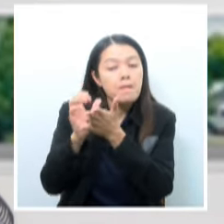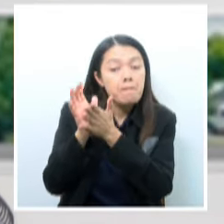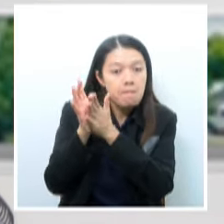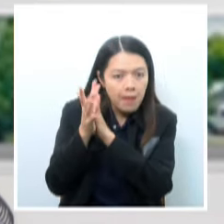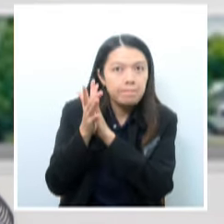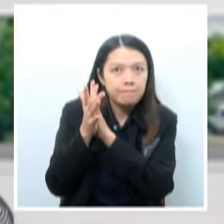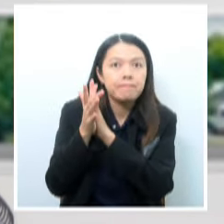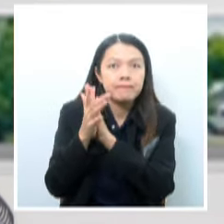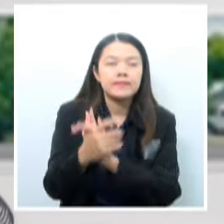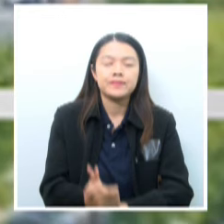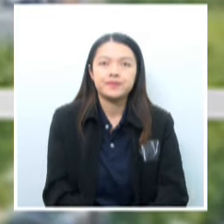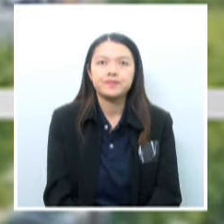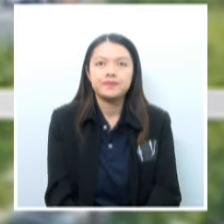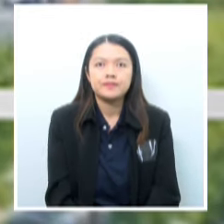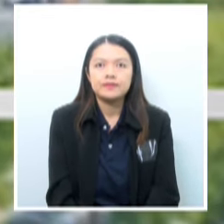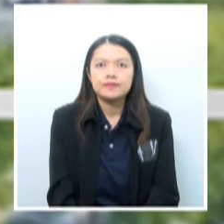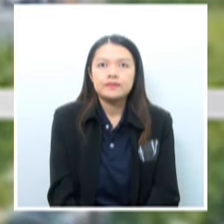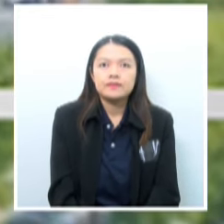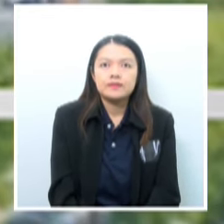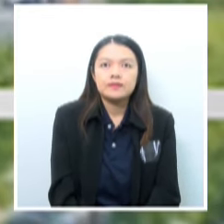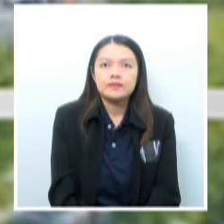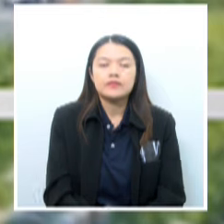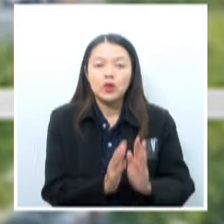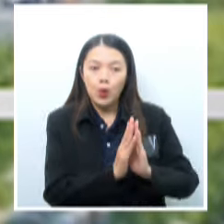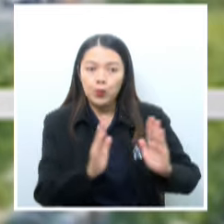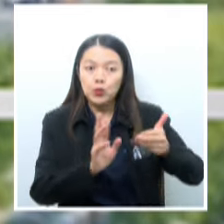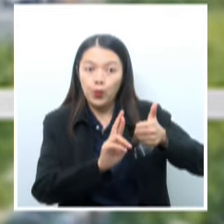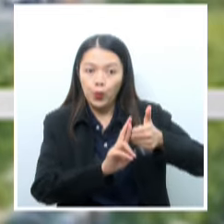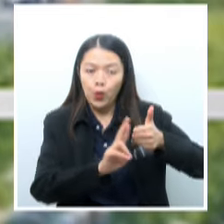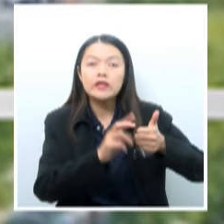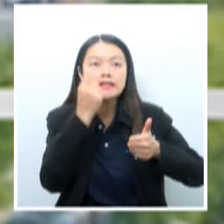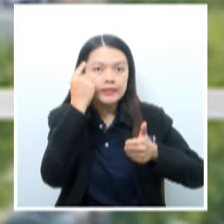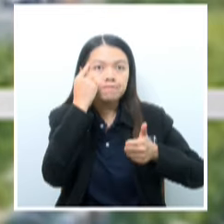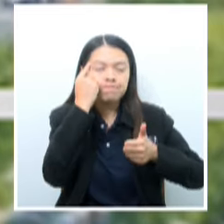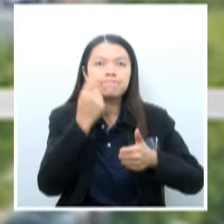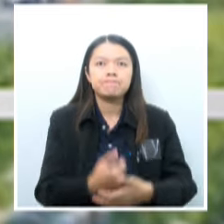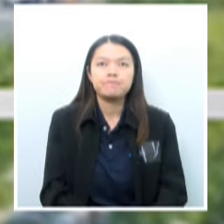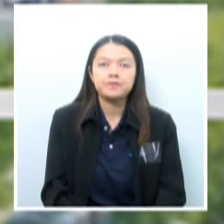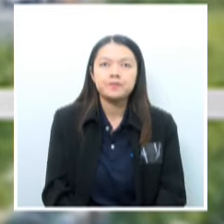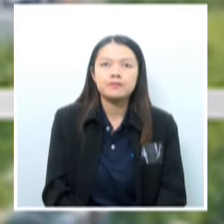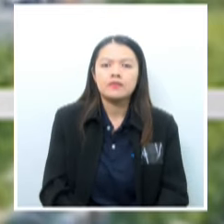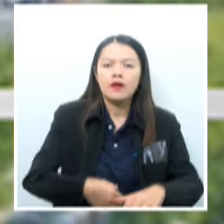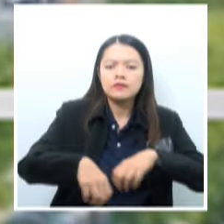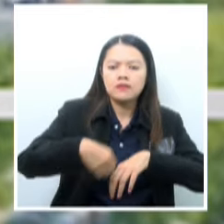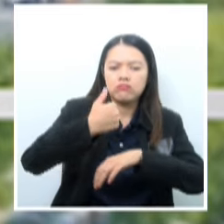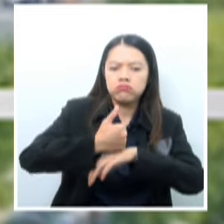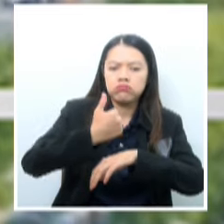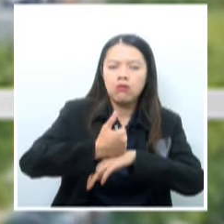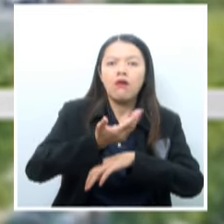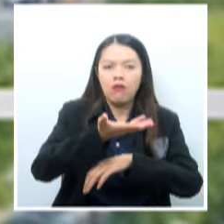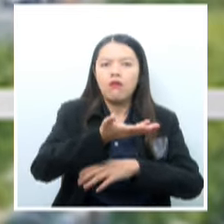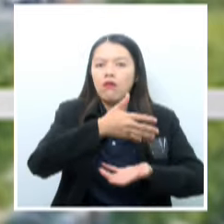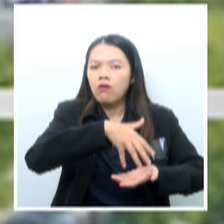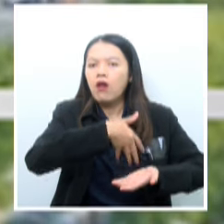นการนี้ครับ ขอบพระคุณท่านรองค่ะสำหรับแนวคิดนะคะในเชิงบริหารซึ่งท่าน